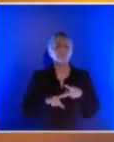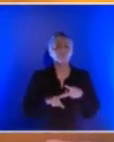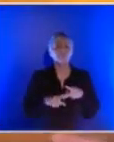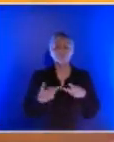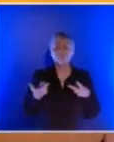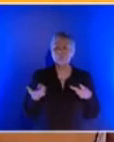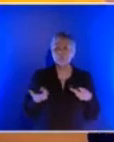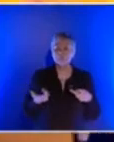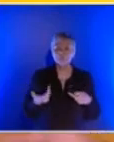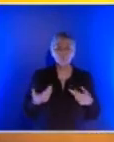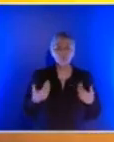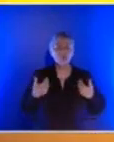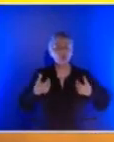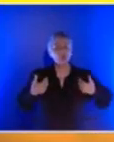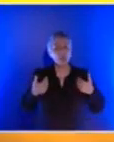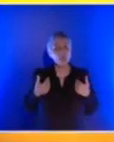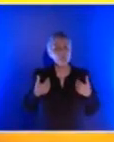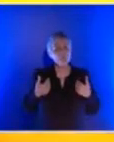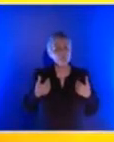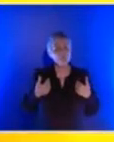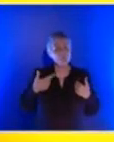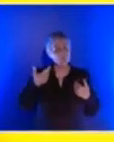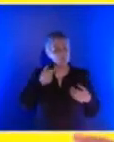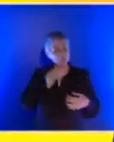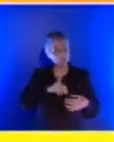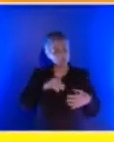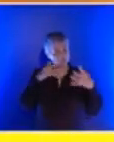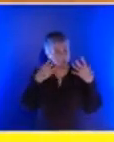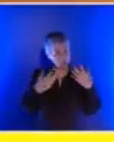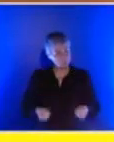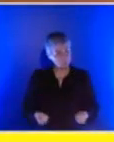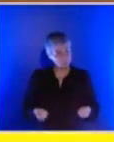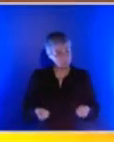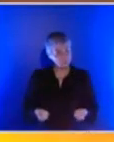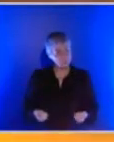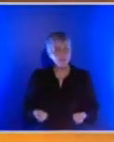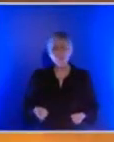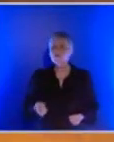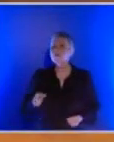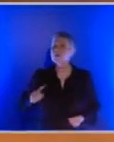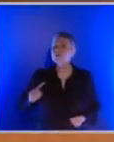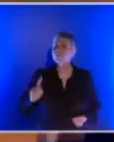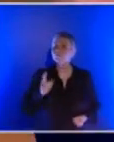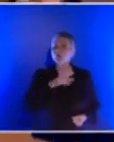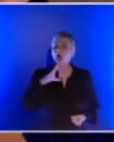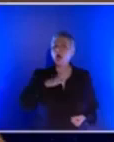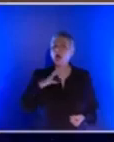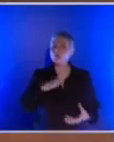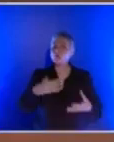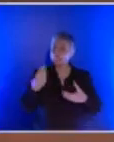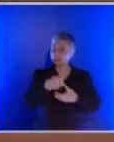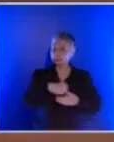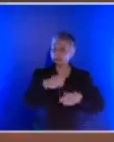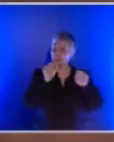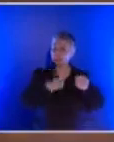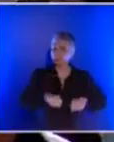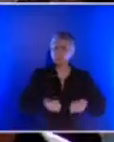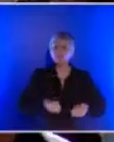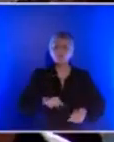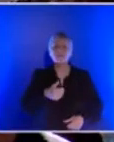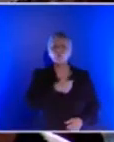εμείς. Θα απολαμβάνουμε τα ωφέλη. Ή θα το δώσουμε σε 5 εταιρείες να κάνουν τις ΑΠΕ και την